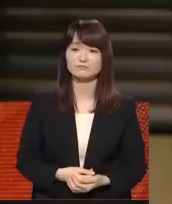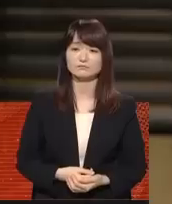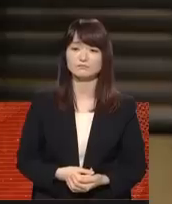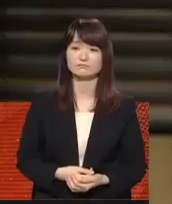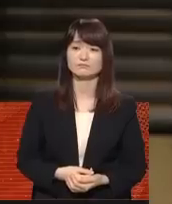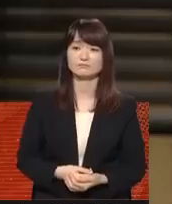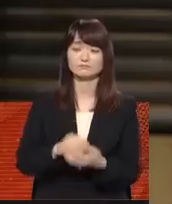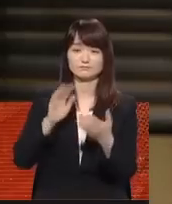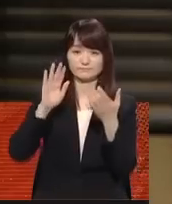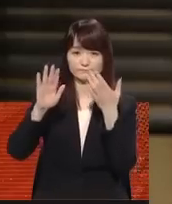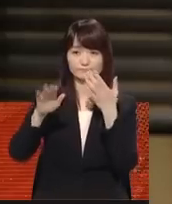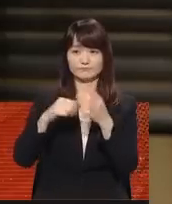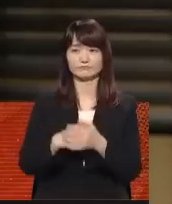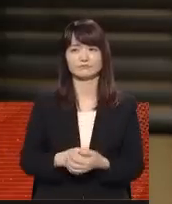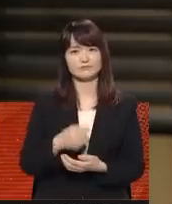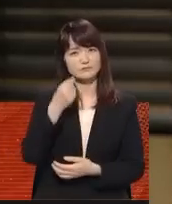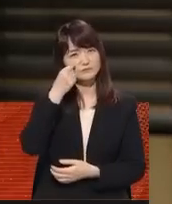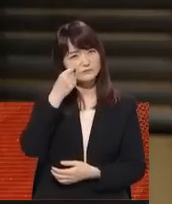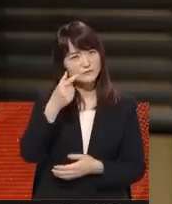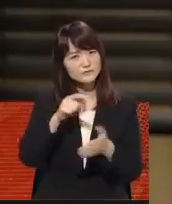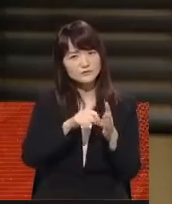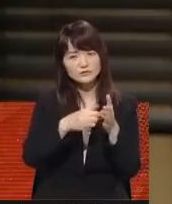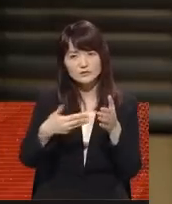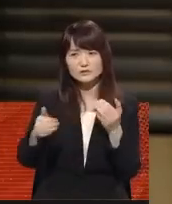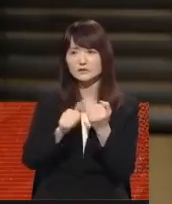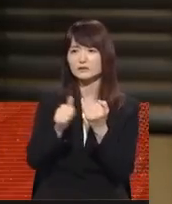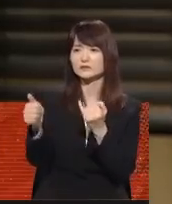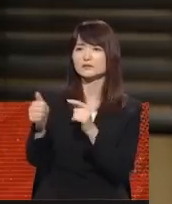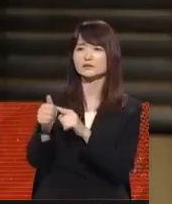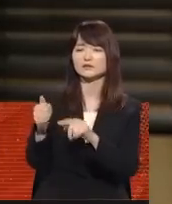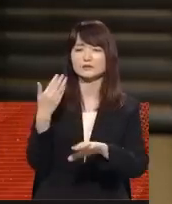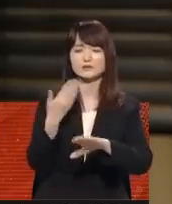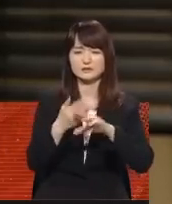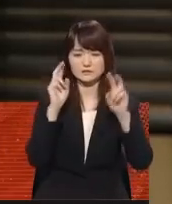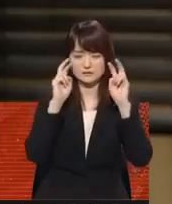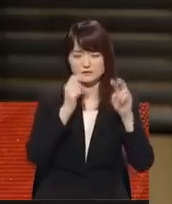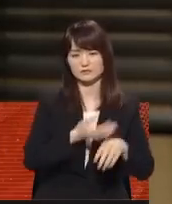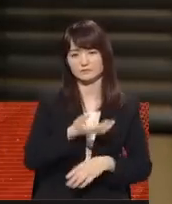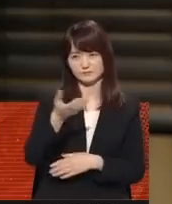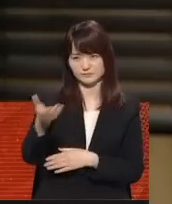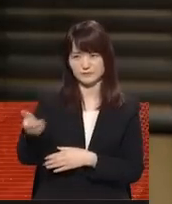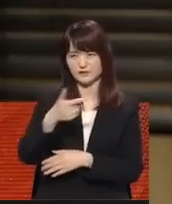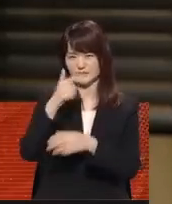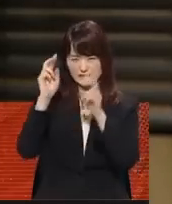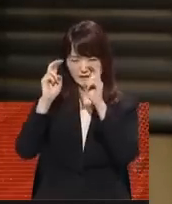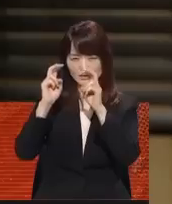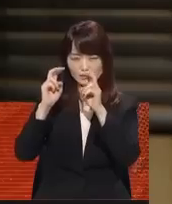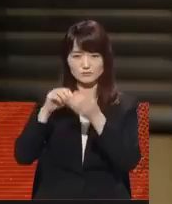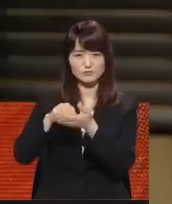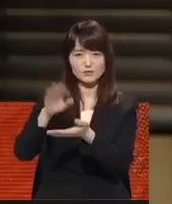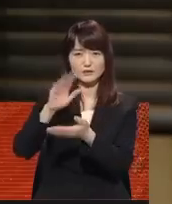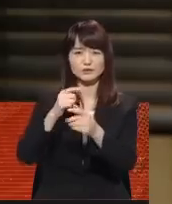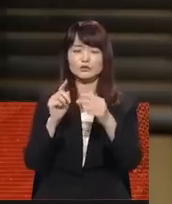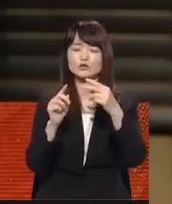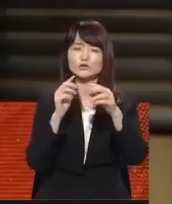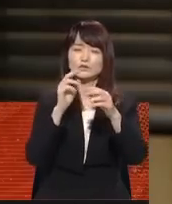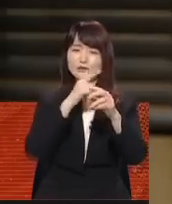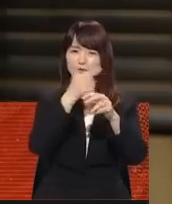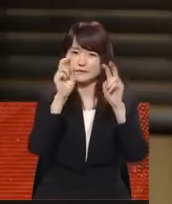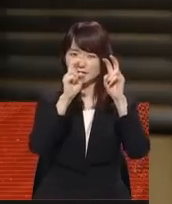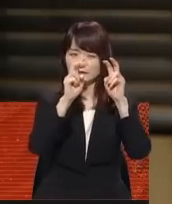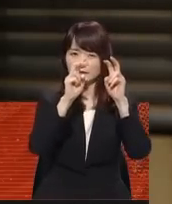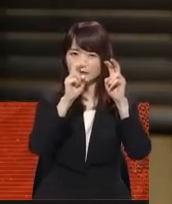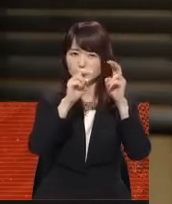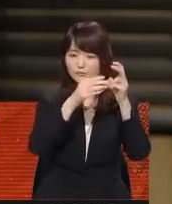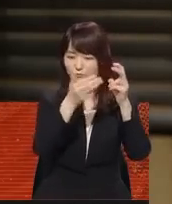이제 그 이후에 한 7기 6개월 정도 지날 때 남편이 결국 이직을 합니다 대기업은 아니고요 중견기업 정도로 가는데